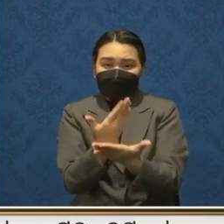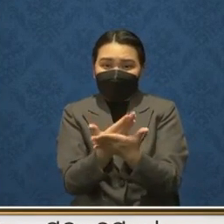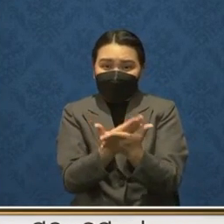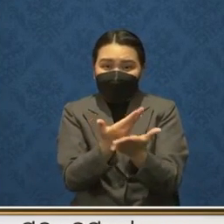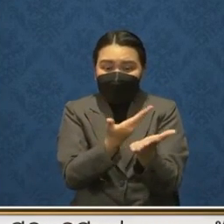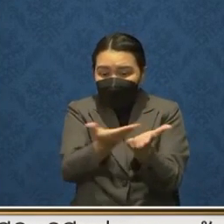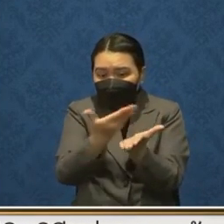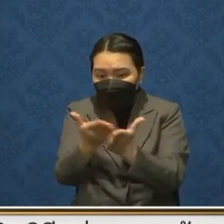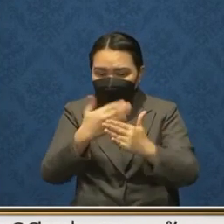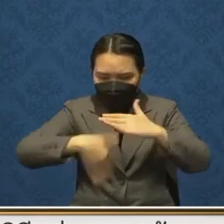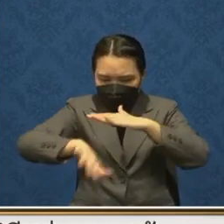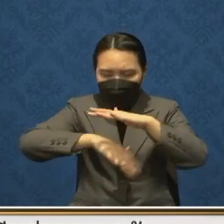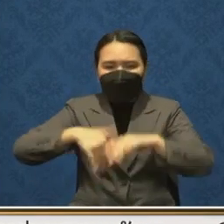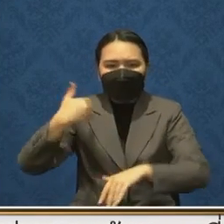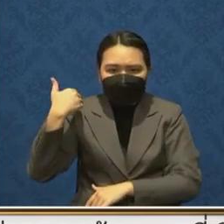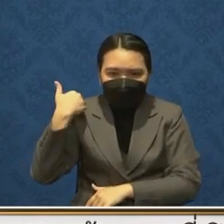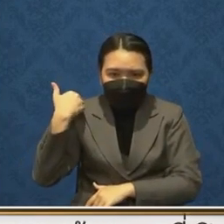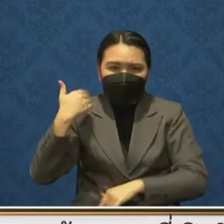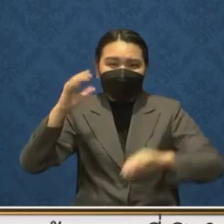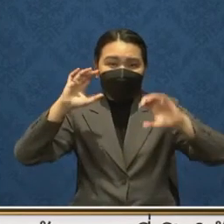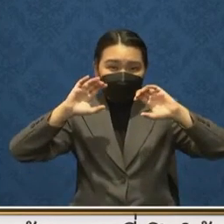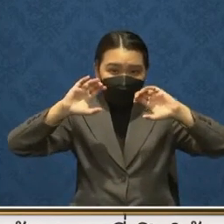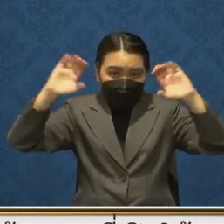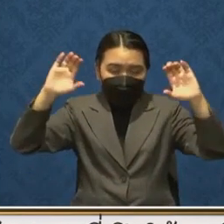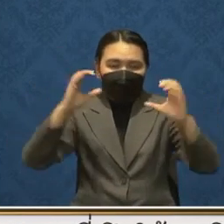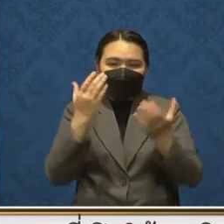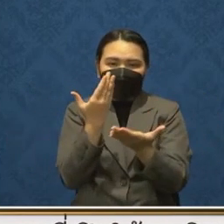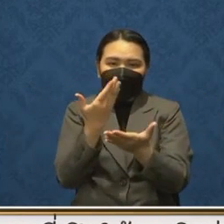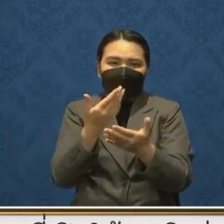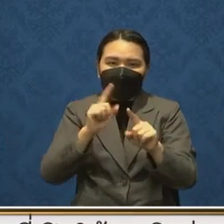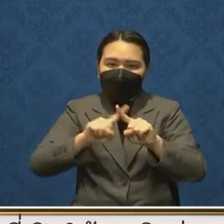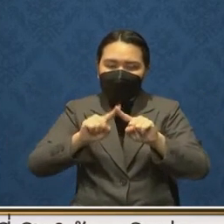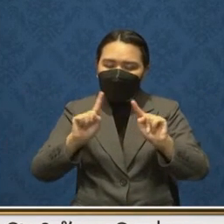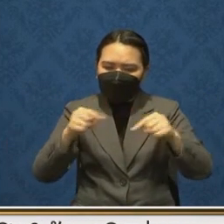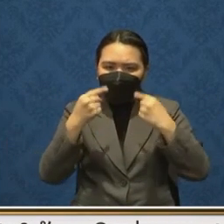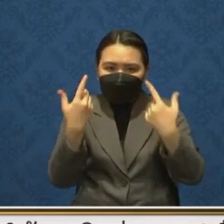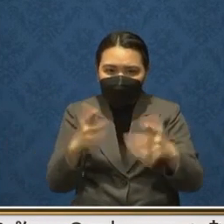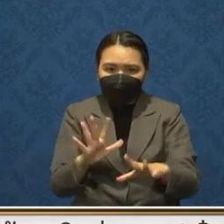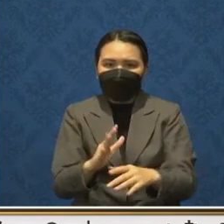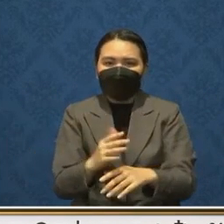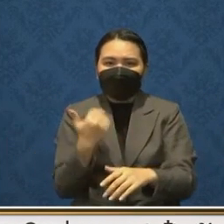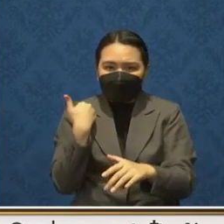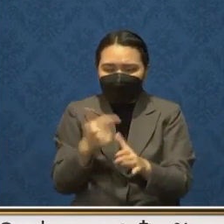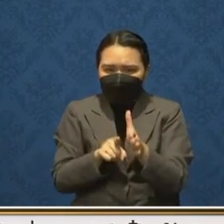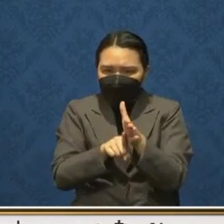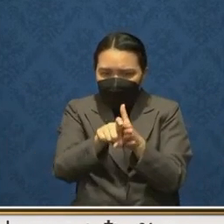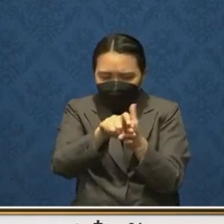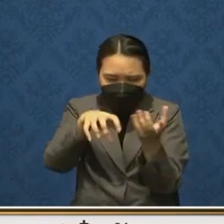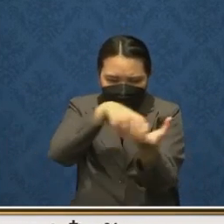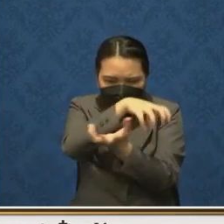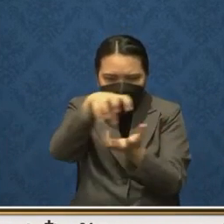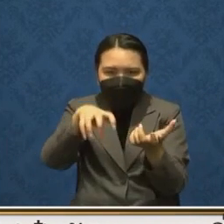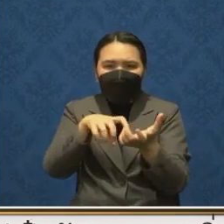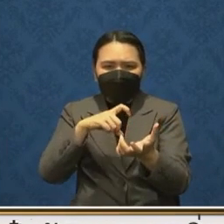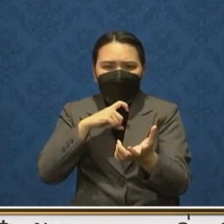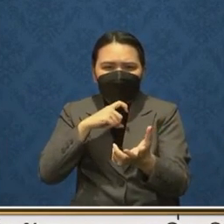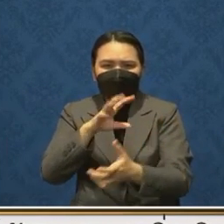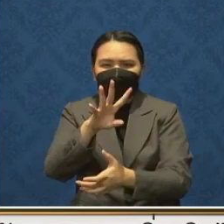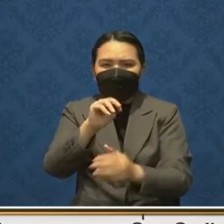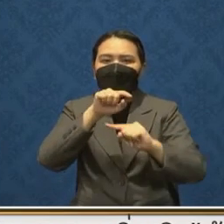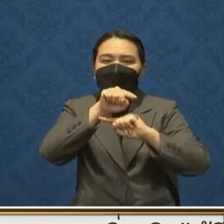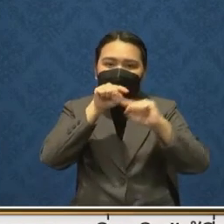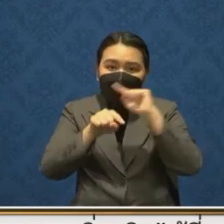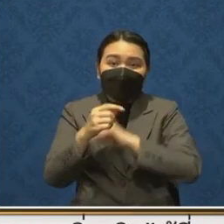ผมได้รบเอกสารจากรชการพบการปนเปื้อน 40%ยัเป็นเปื้อนอยู่นะครับ